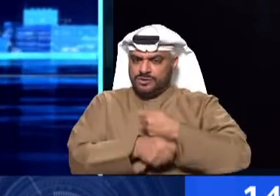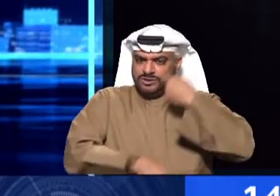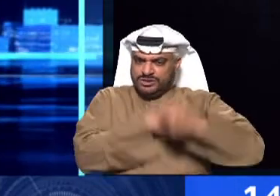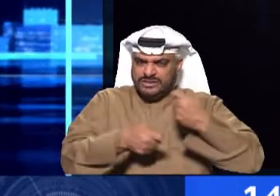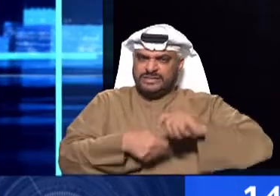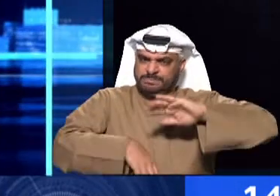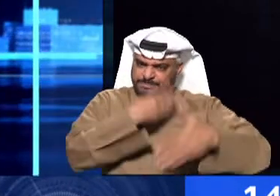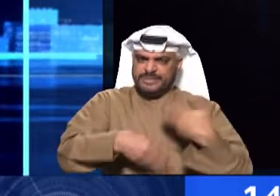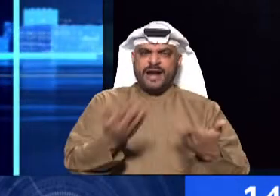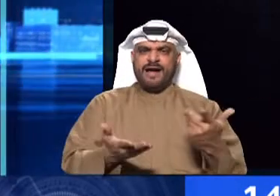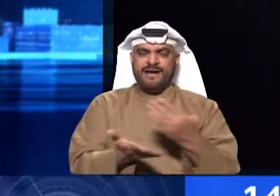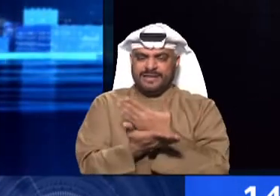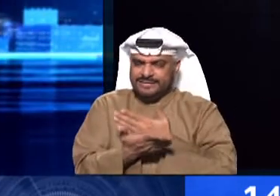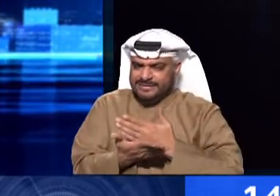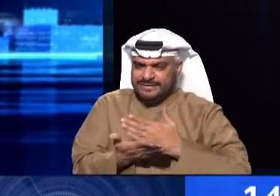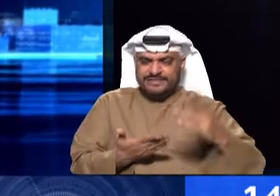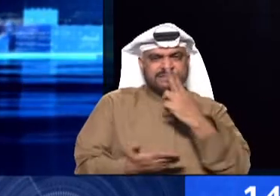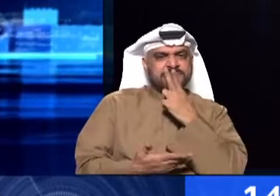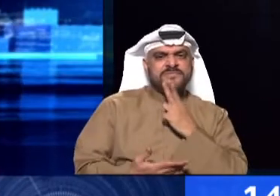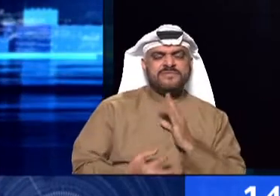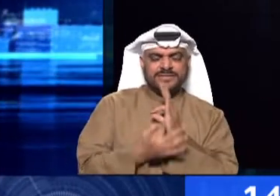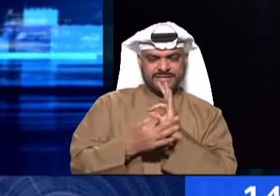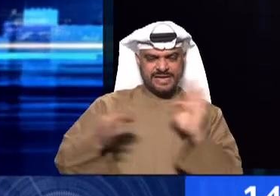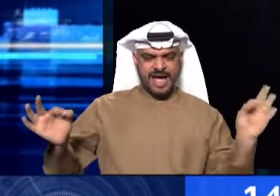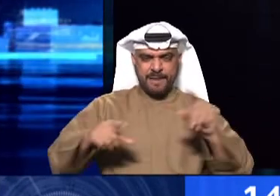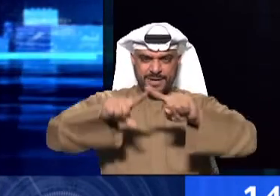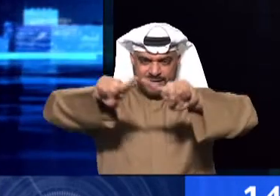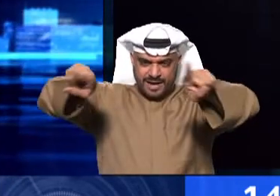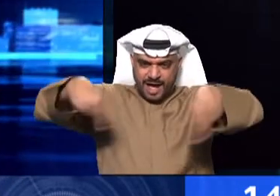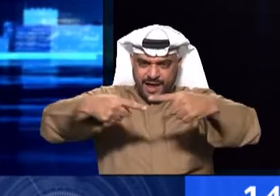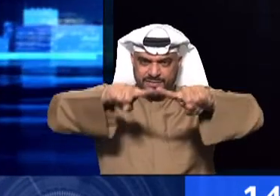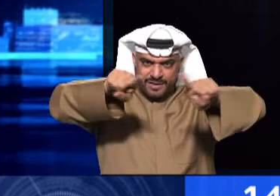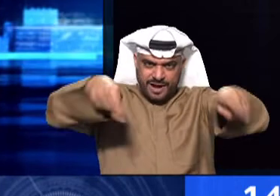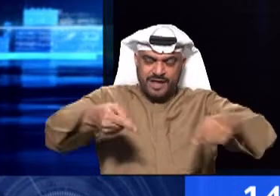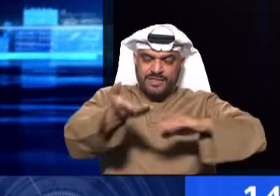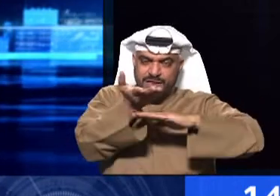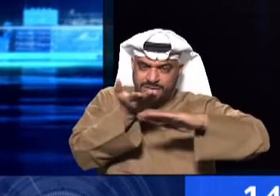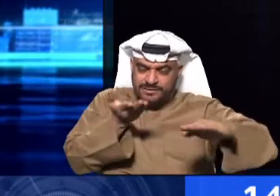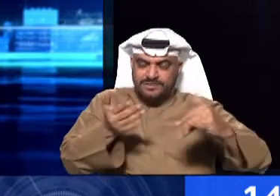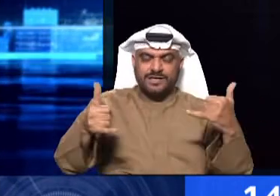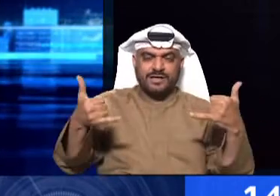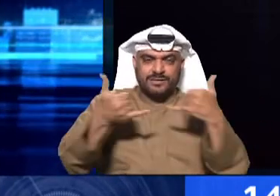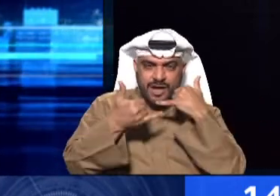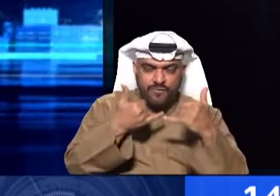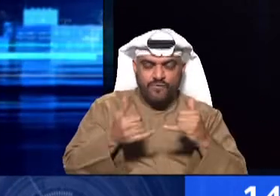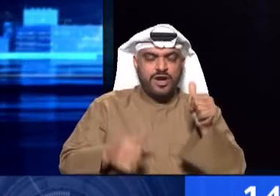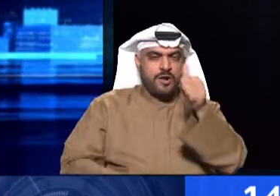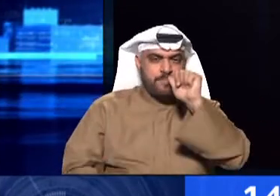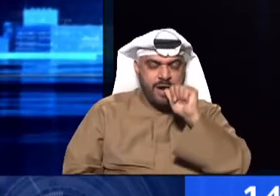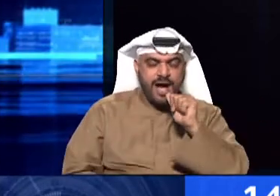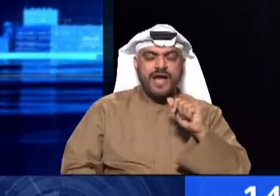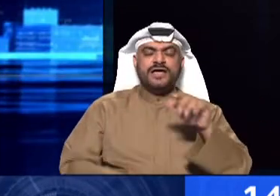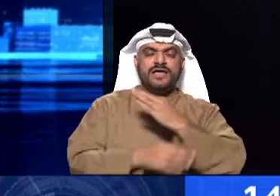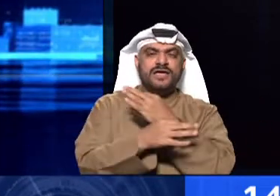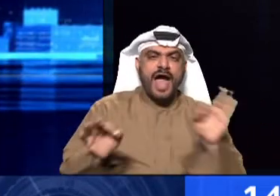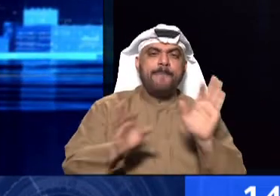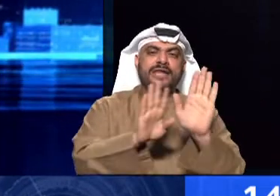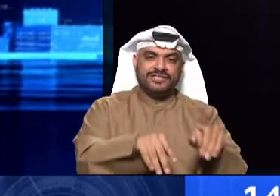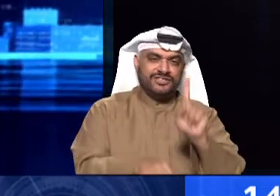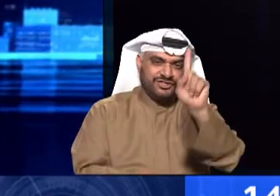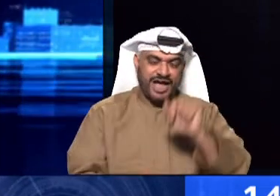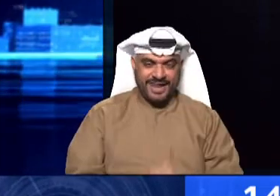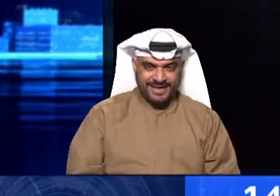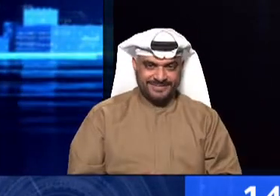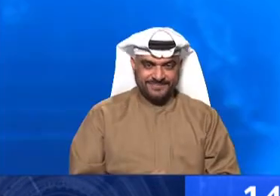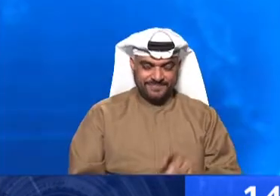سبيل إسراع بالانتهاء من العقبات التي تواجه منطقة جنوب سعد عبدالله. نعم. ماذا